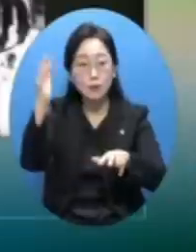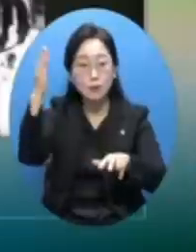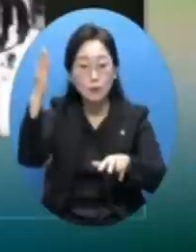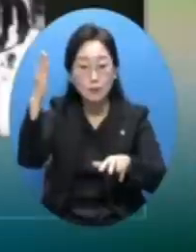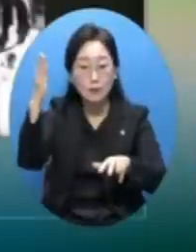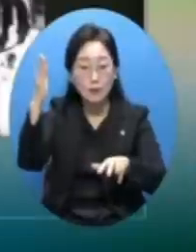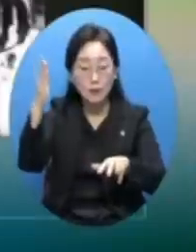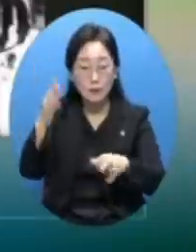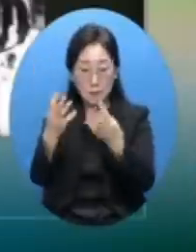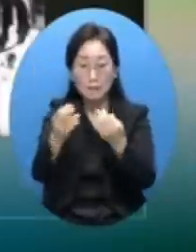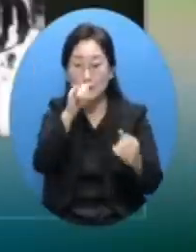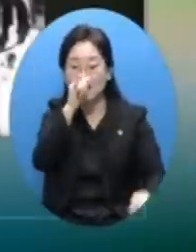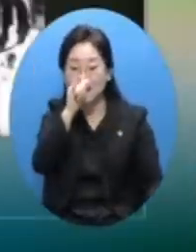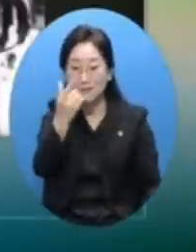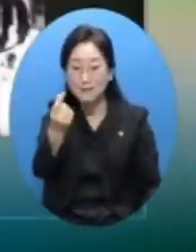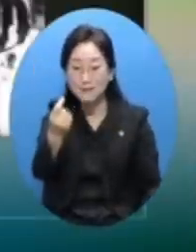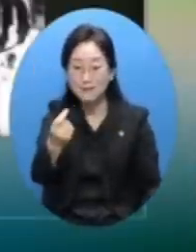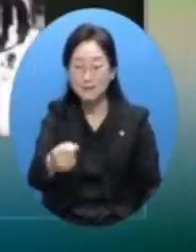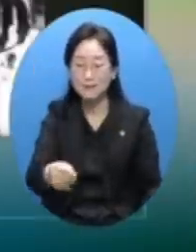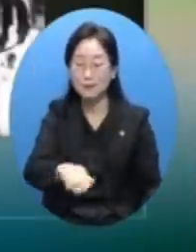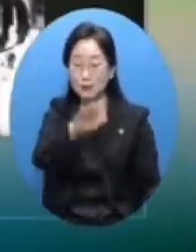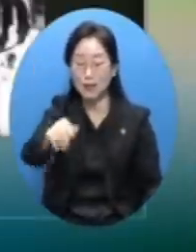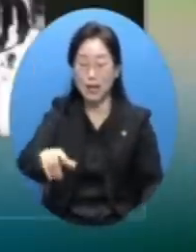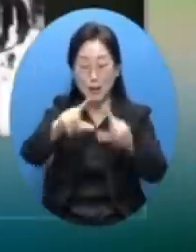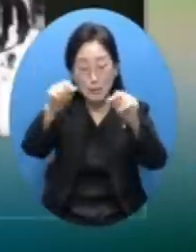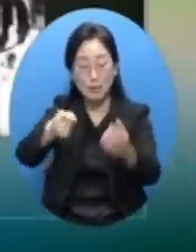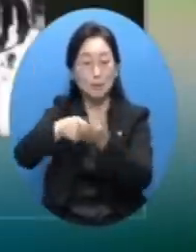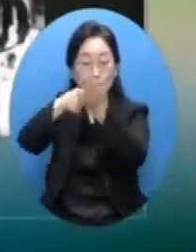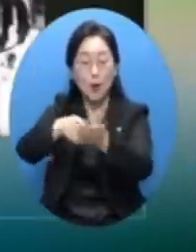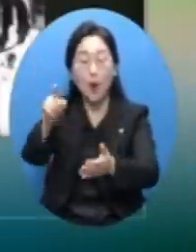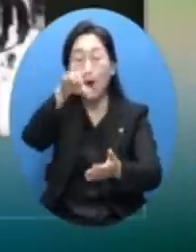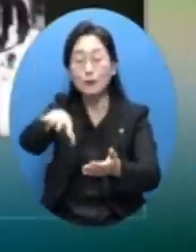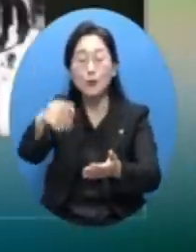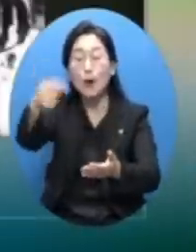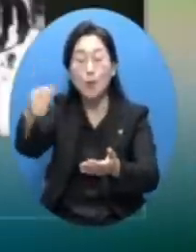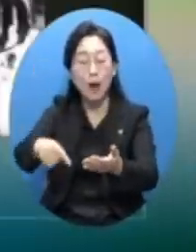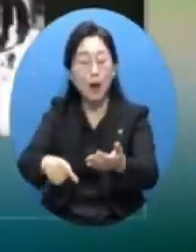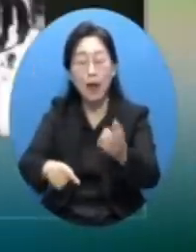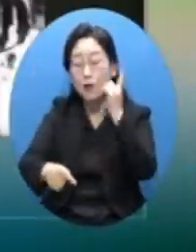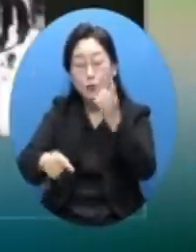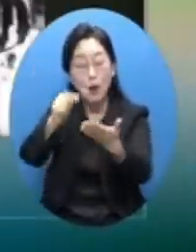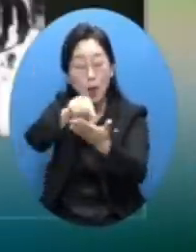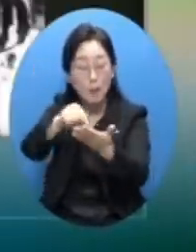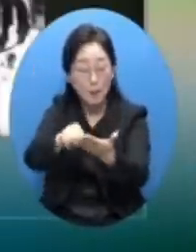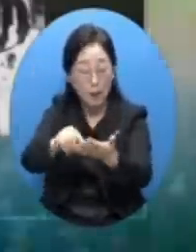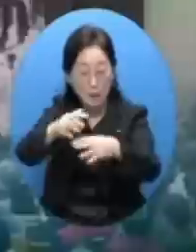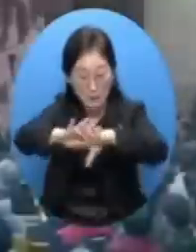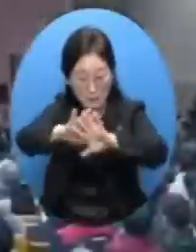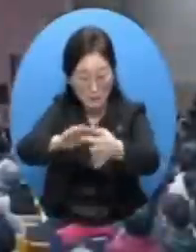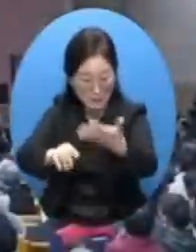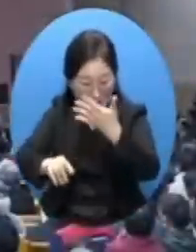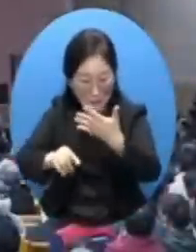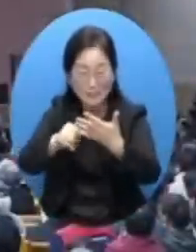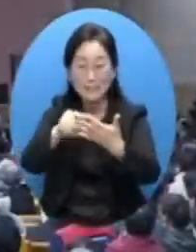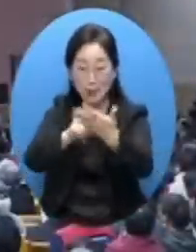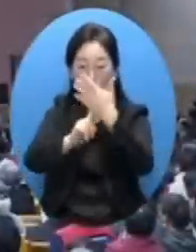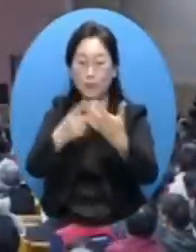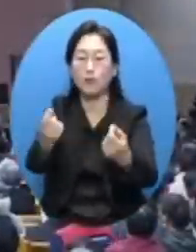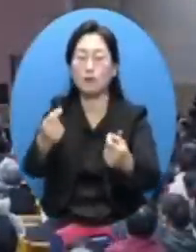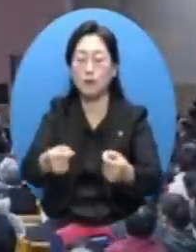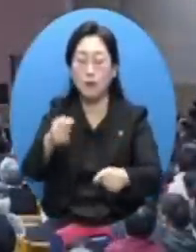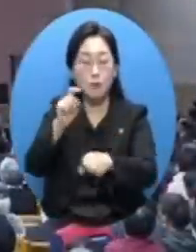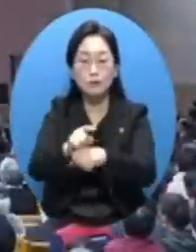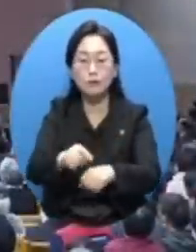이제 그런 앱들이 나오거든요. 우리가 음식을 시켰으면 어디쯤 와있나 눌러보면 어디쯤 와있다 나오는데 벌써 여기는 2007년도에